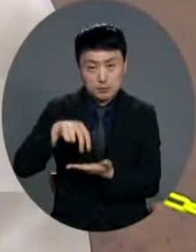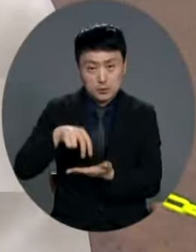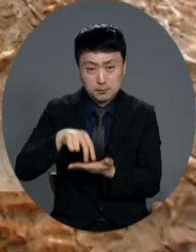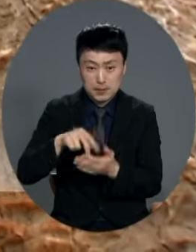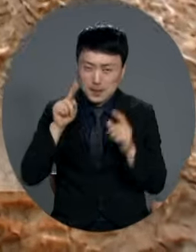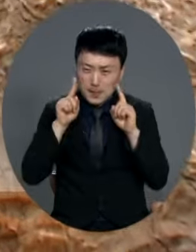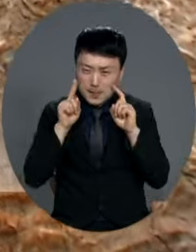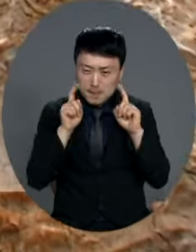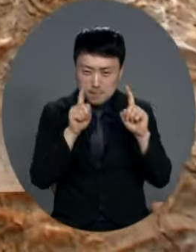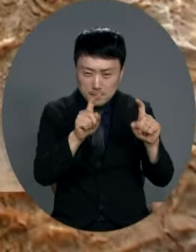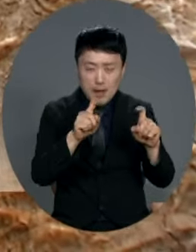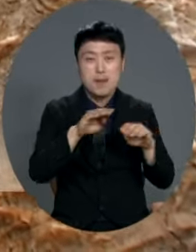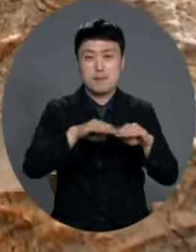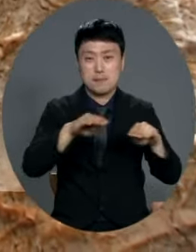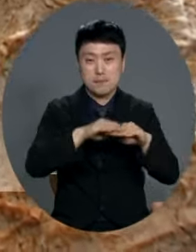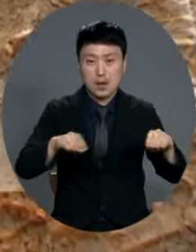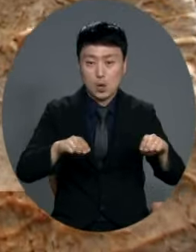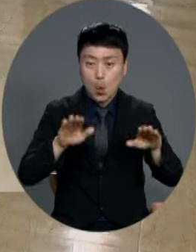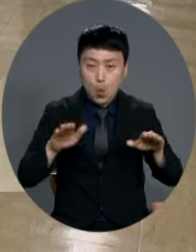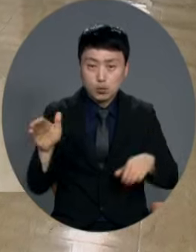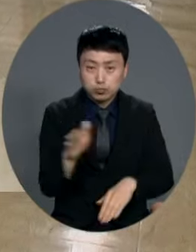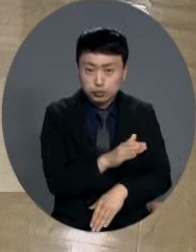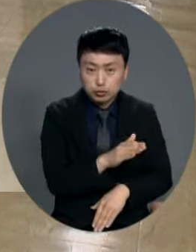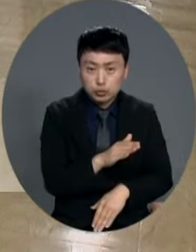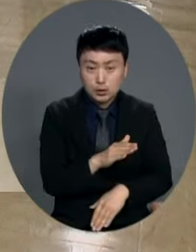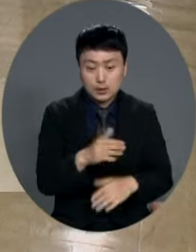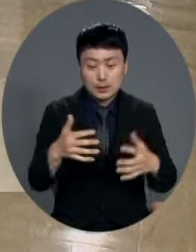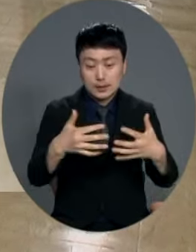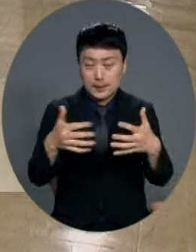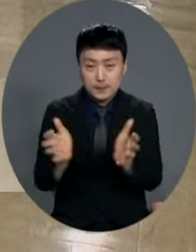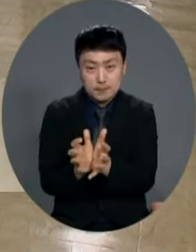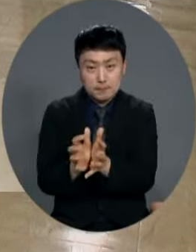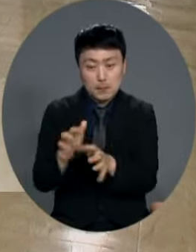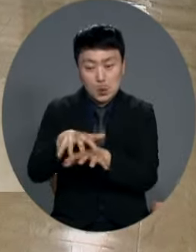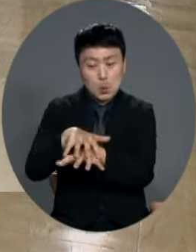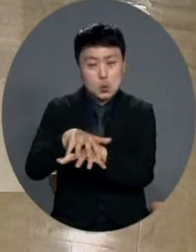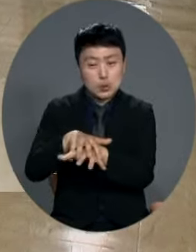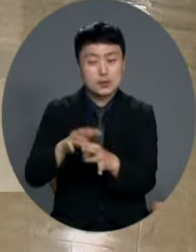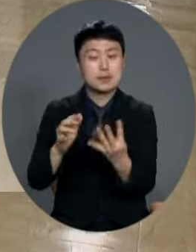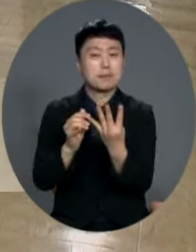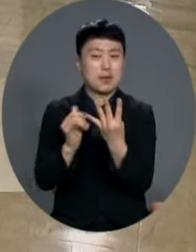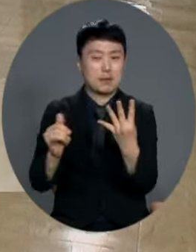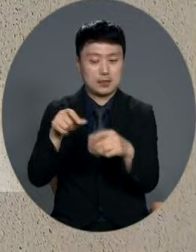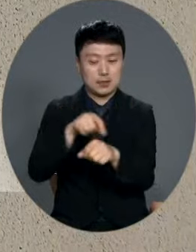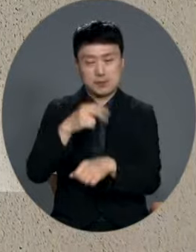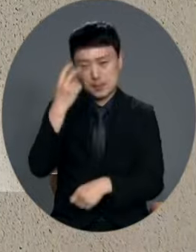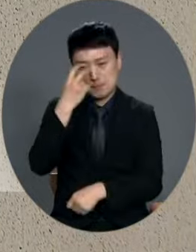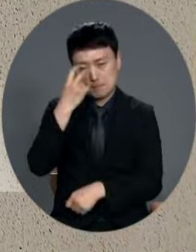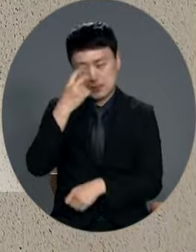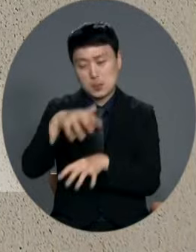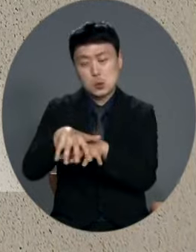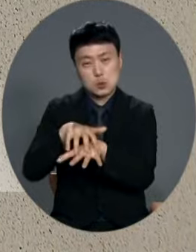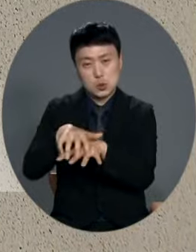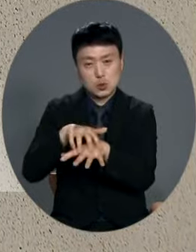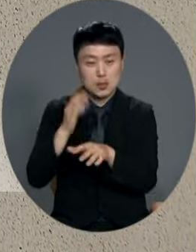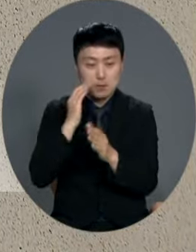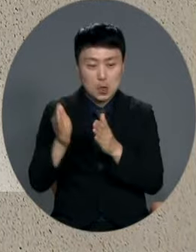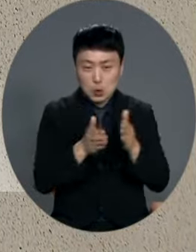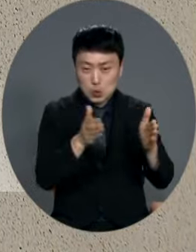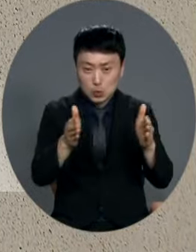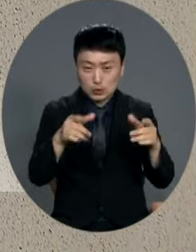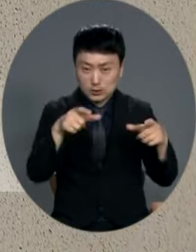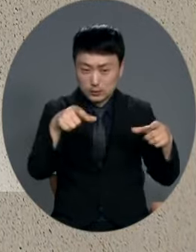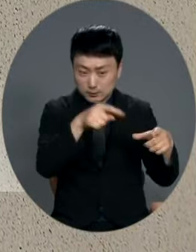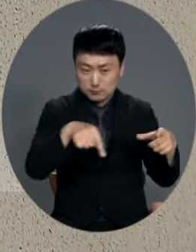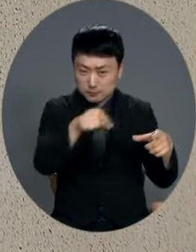밝히기로 했습니다 오늘부터 반장과 개원 등 네명으로 구성된 을려 청도군 정